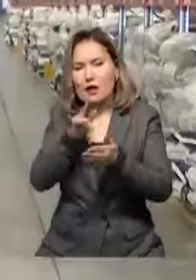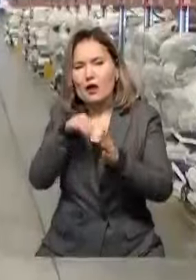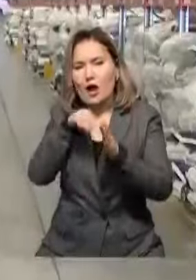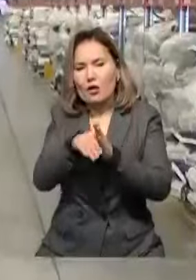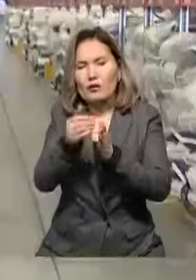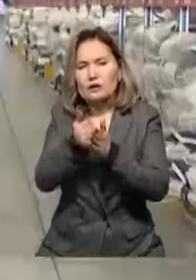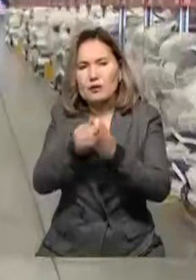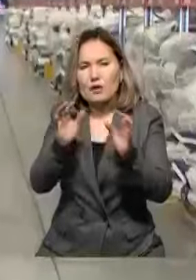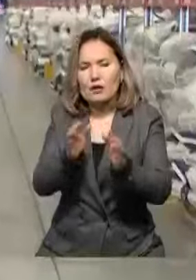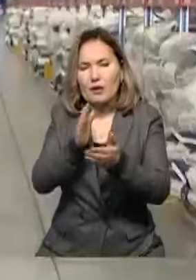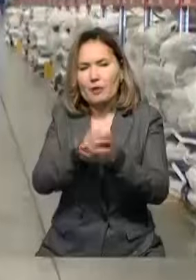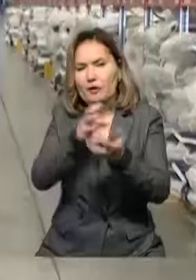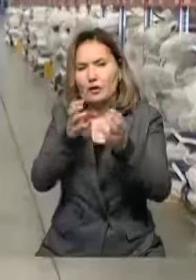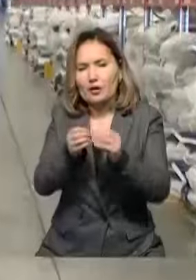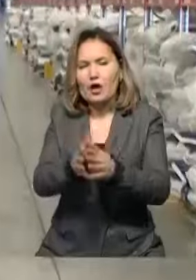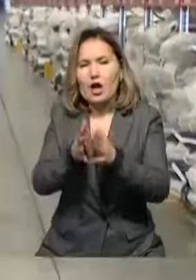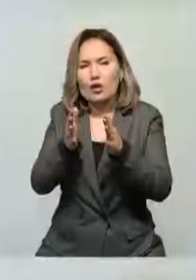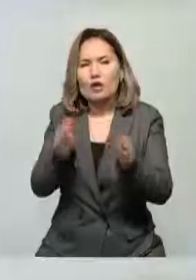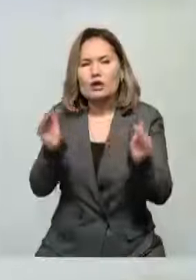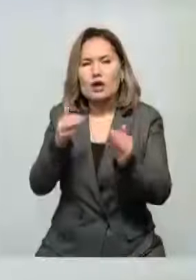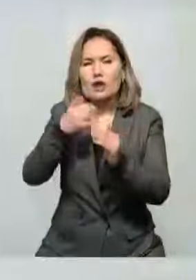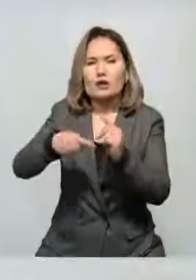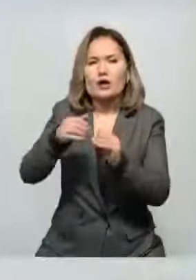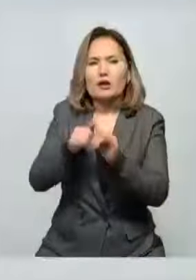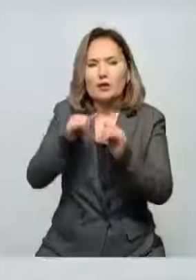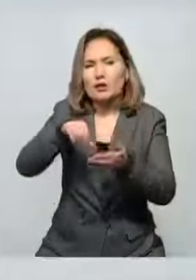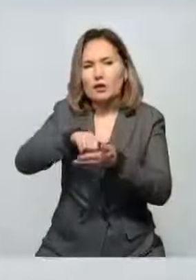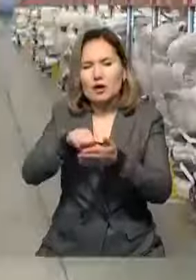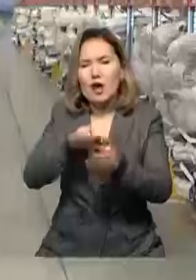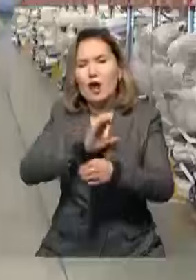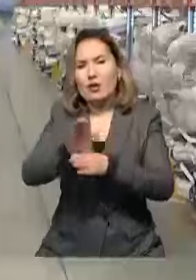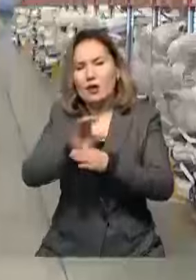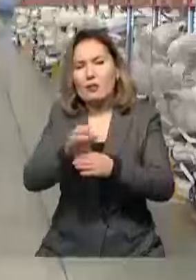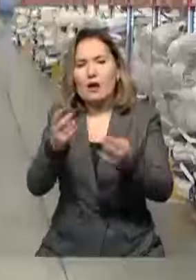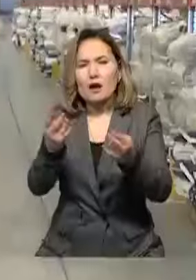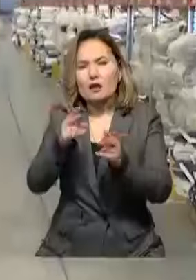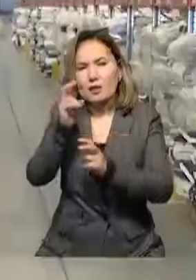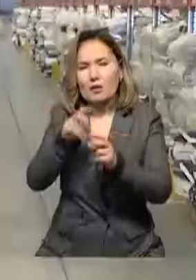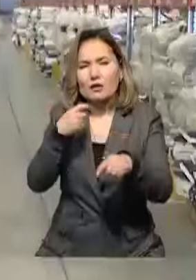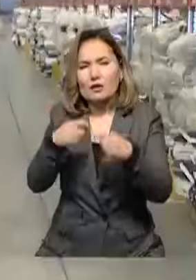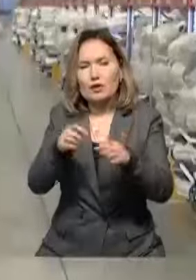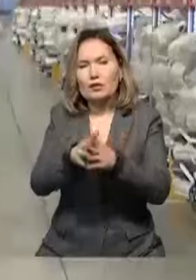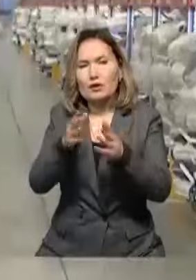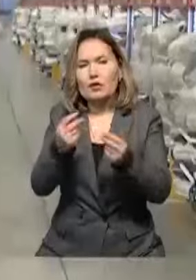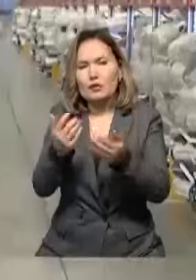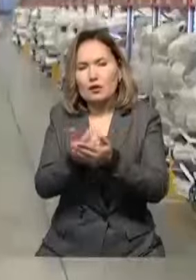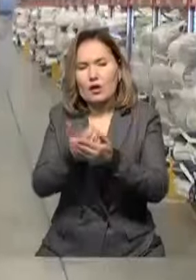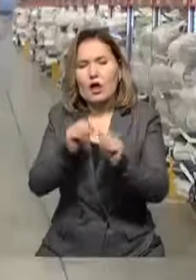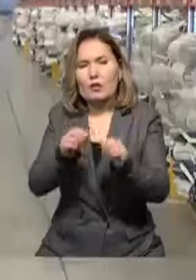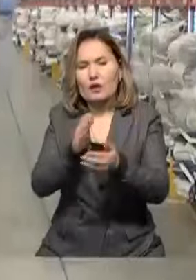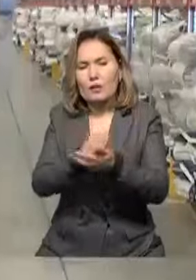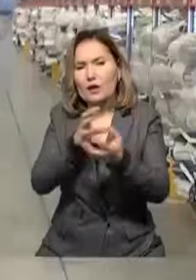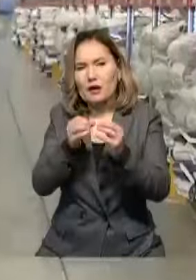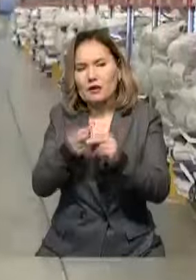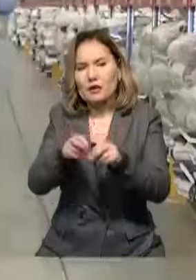қысқа мерзімде полипропилен алуға, ал шағын және орта бизнес өкілдеріне өнімді өздеріне қажетті мөлшерде сатып алуға мүмкіндік береді. Қоймада